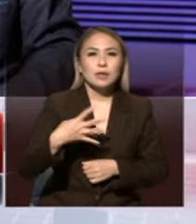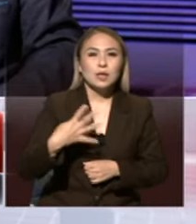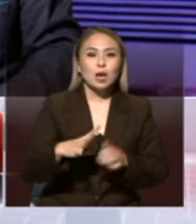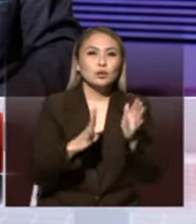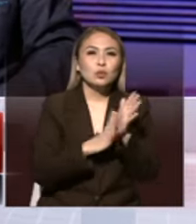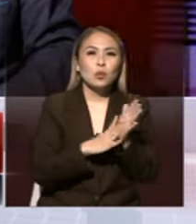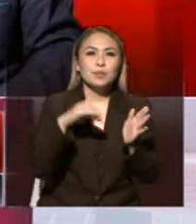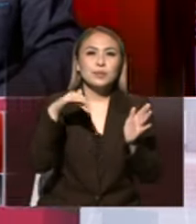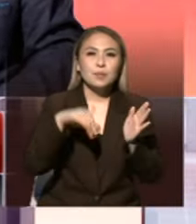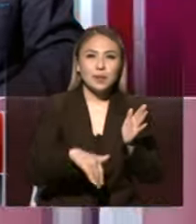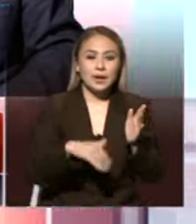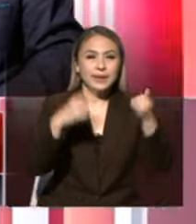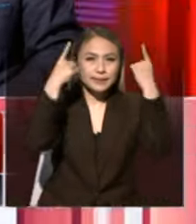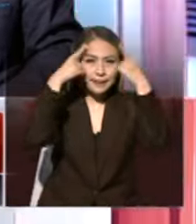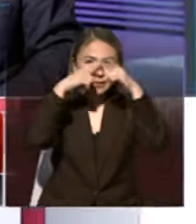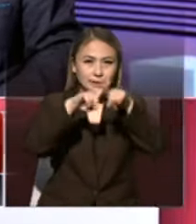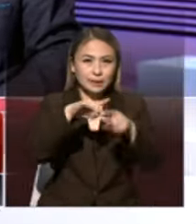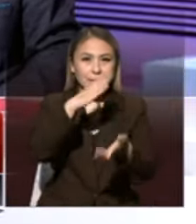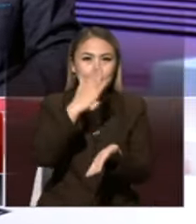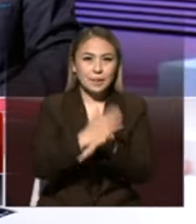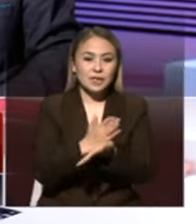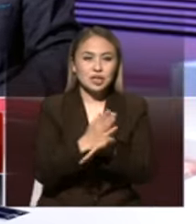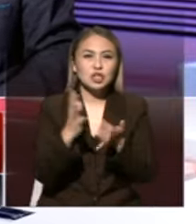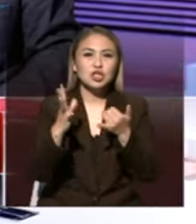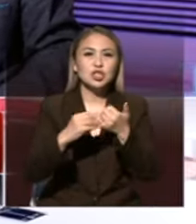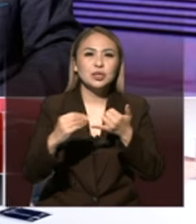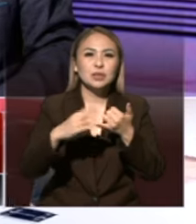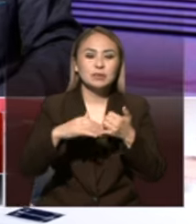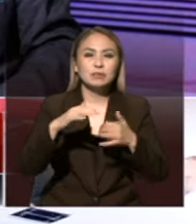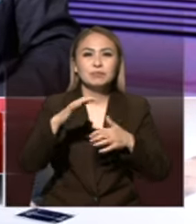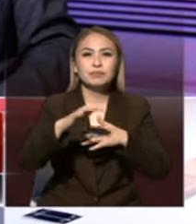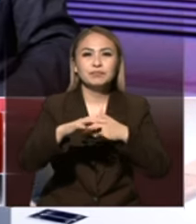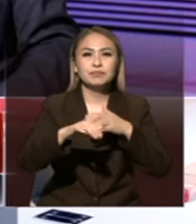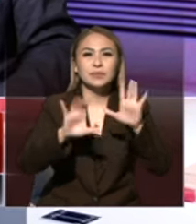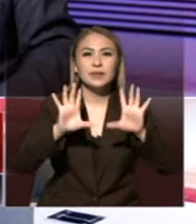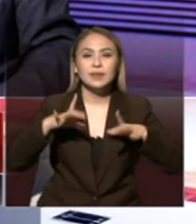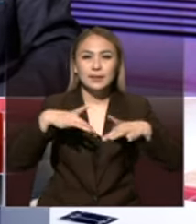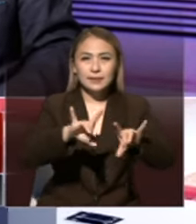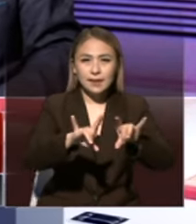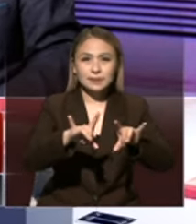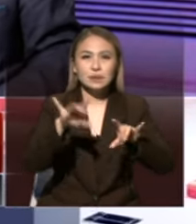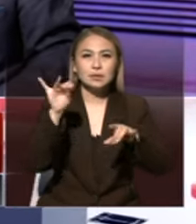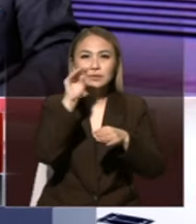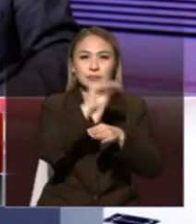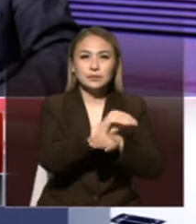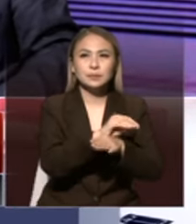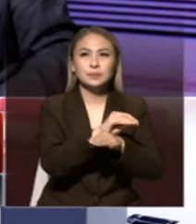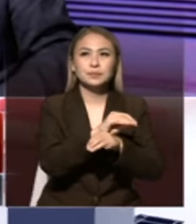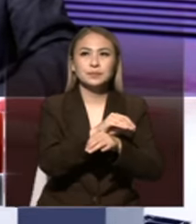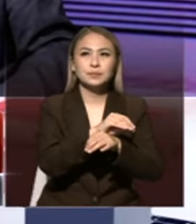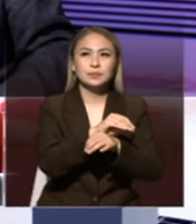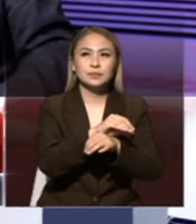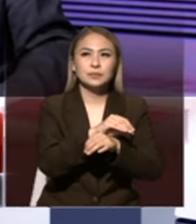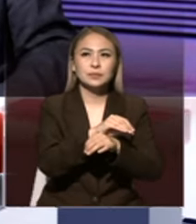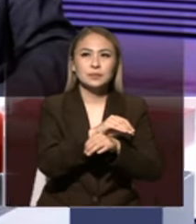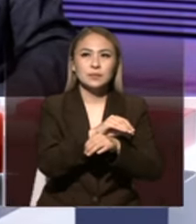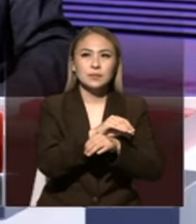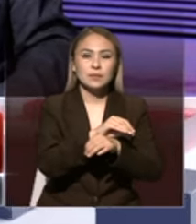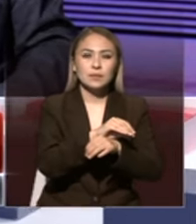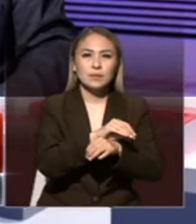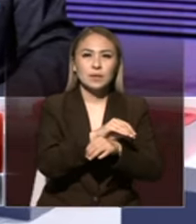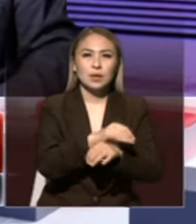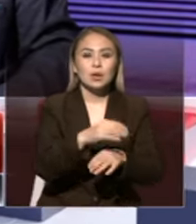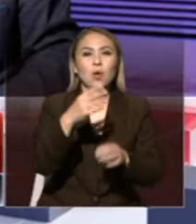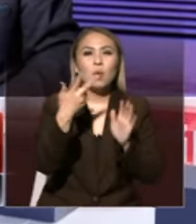мың жаңағы техника бар, жер айдайтын тракторлар. Одан мына жерде 38